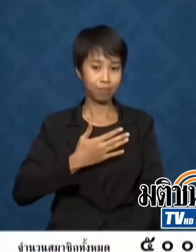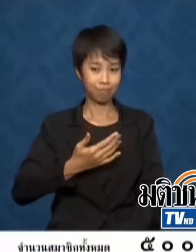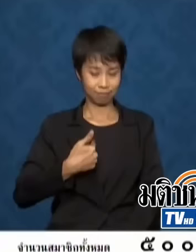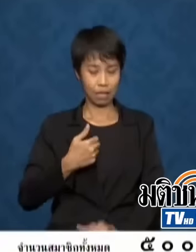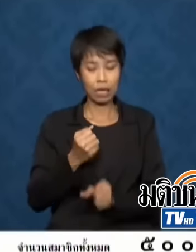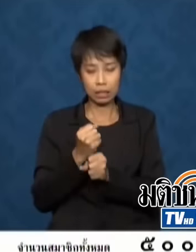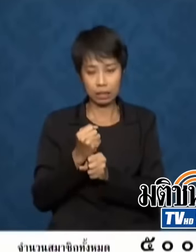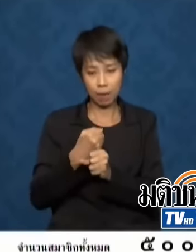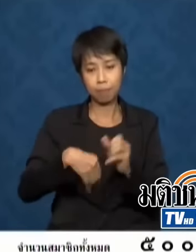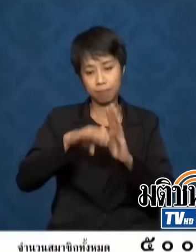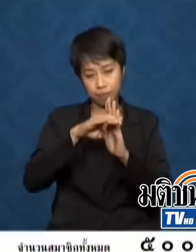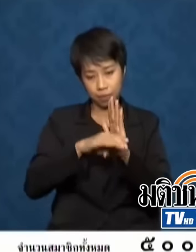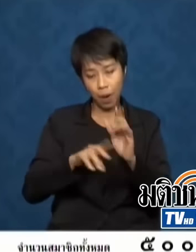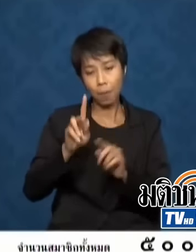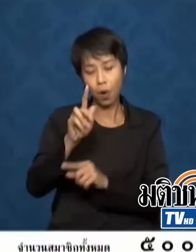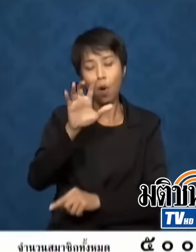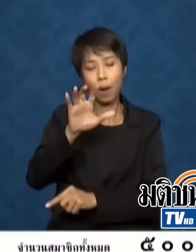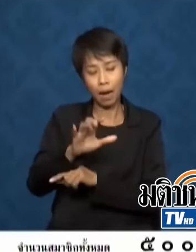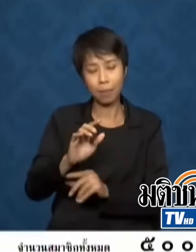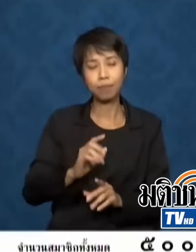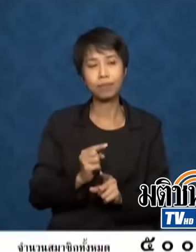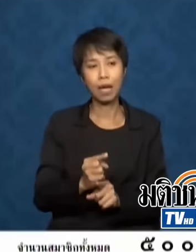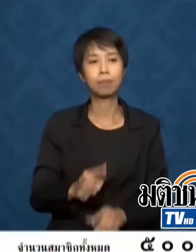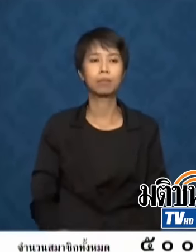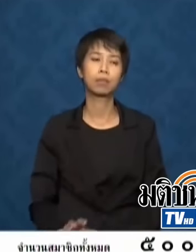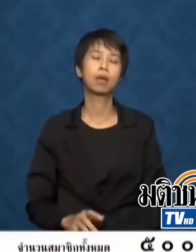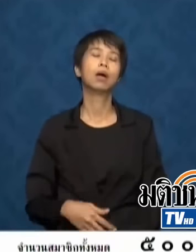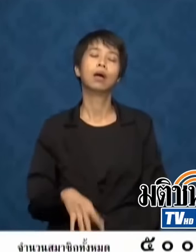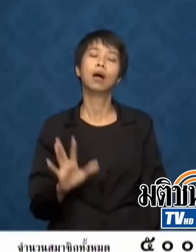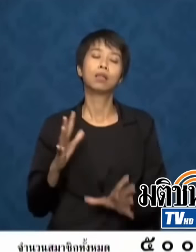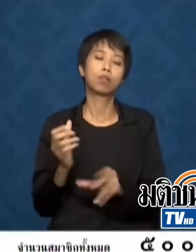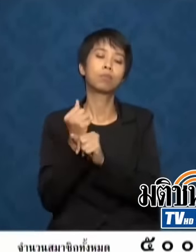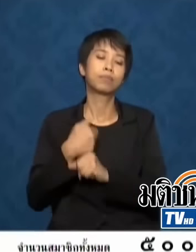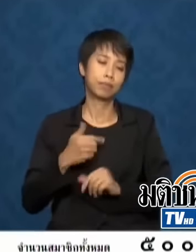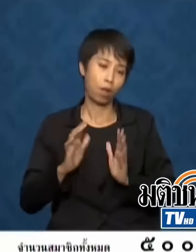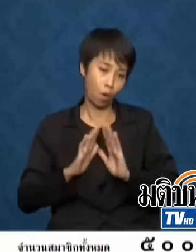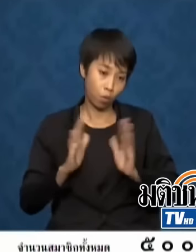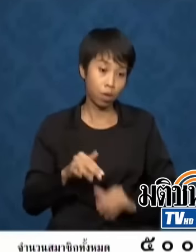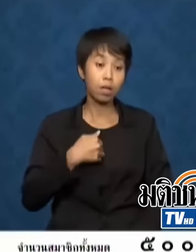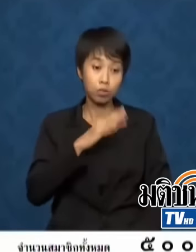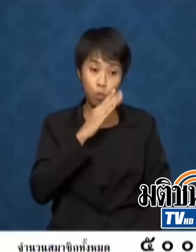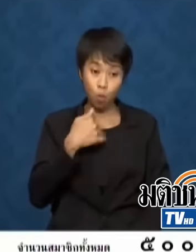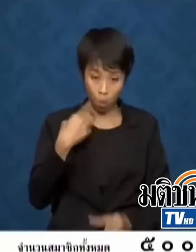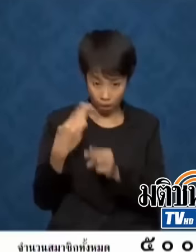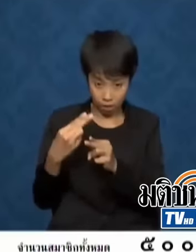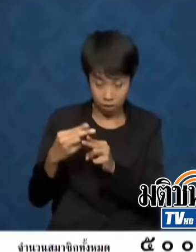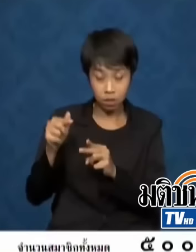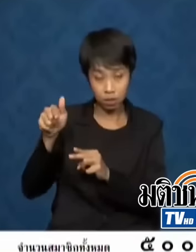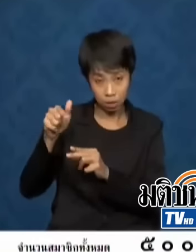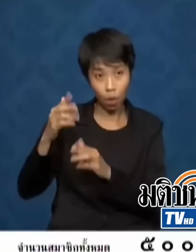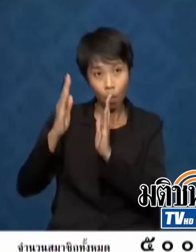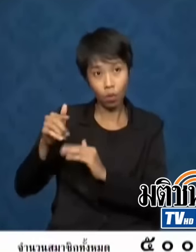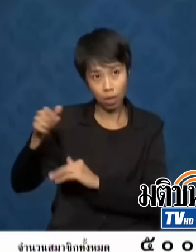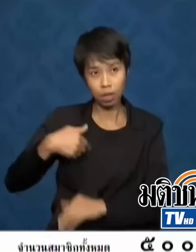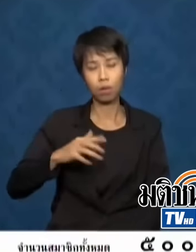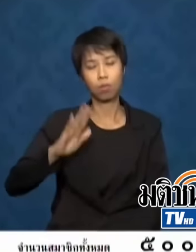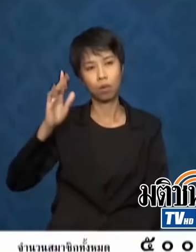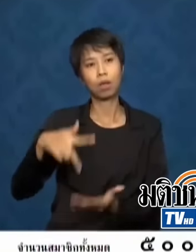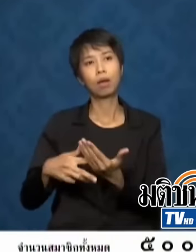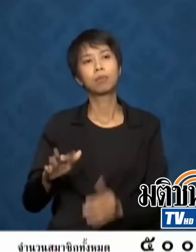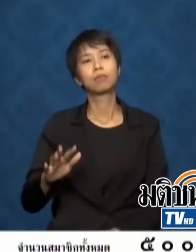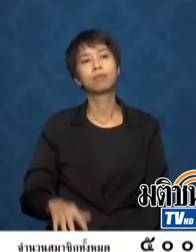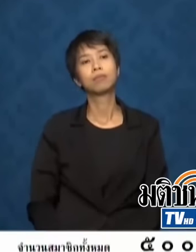ามข้อบังคับนะครับ เอาเป็นว่าผมขอบคุณท่านประธานอีกครั้งหนึ่งแต่ว่าถ้ามีการพาดพิงถึงบุคคลภายนอก ไม่เป็นไรเดี๋ยวก็ ผมจำเป็นไม่เปิดโอกาสให้ฝ่ายค้